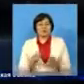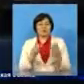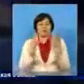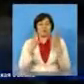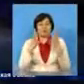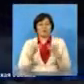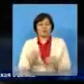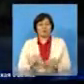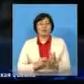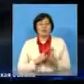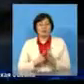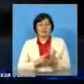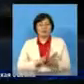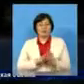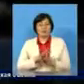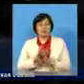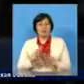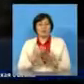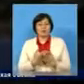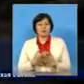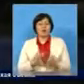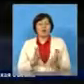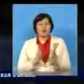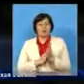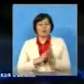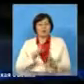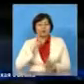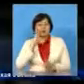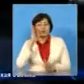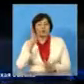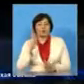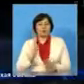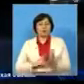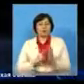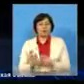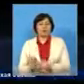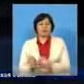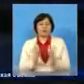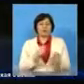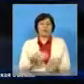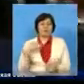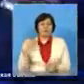багажный вагон сгорел полностью. В 9 часов 18 минут утра пассажирский вагон направлены на станцию Актубе.